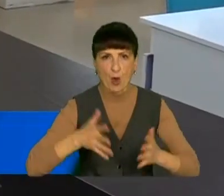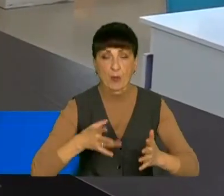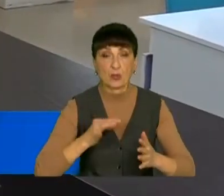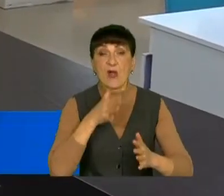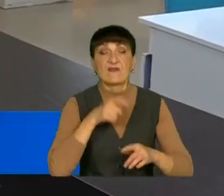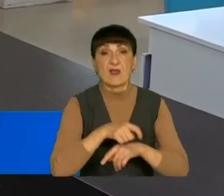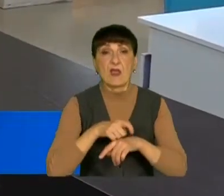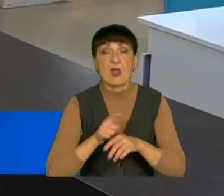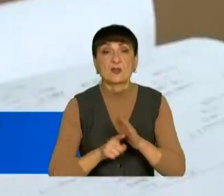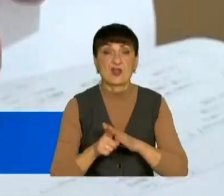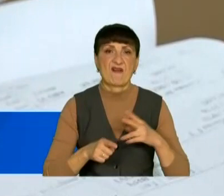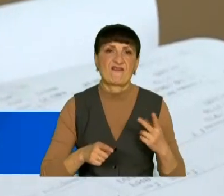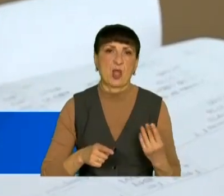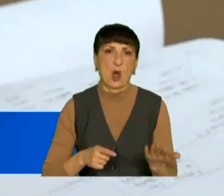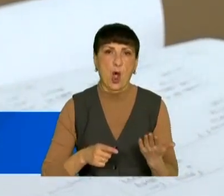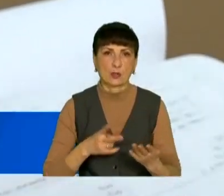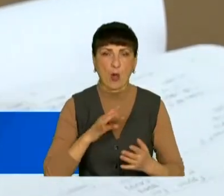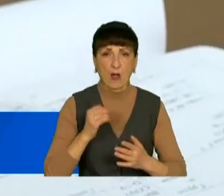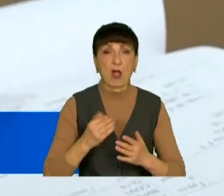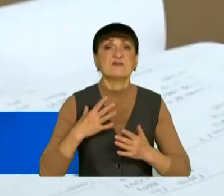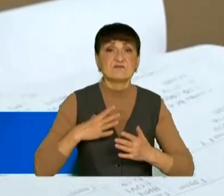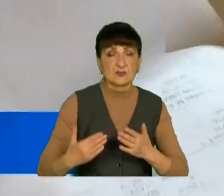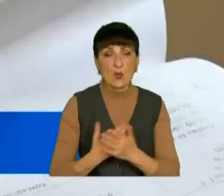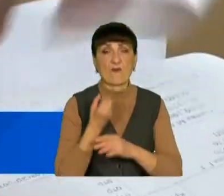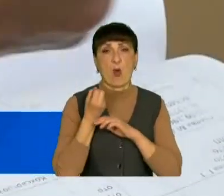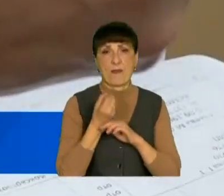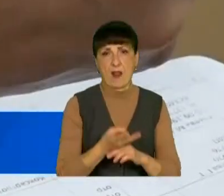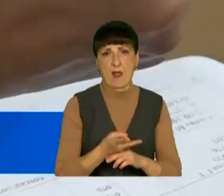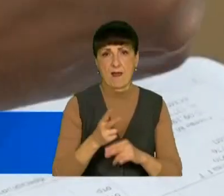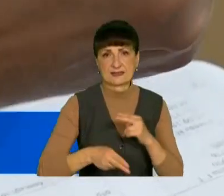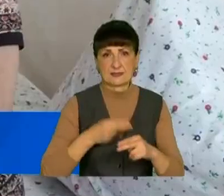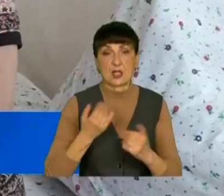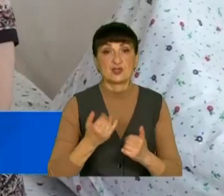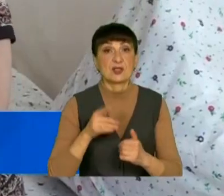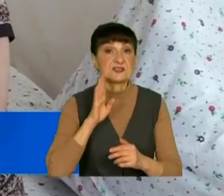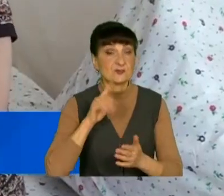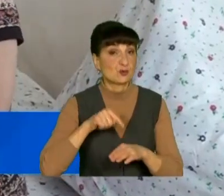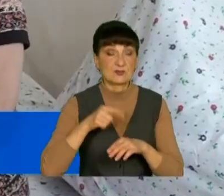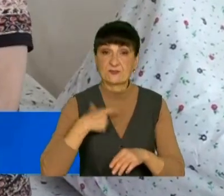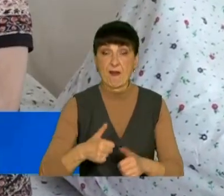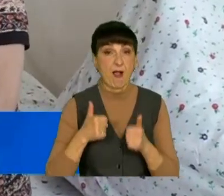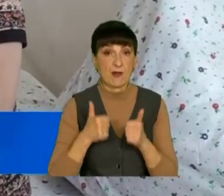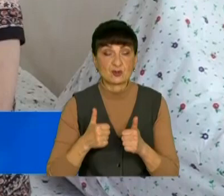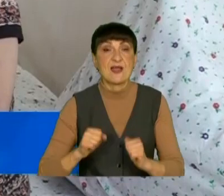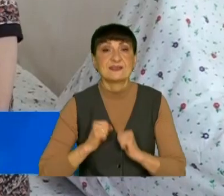временем начала болеть и вторая нога. Тогда пришлось снова лечь на операционный стол. Сейчас пациентка чувствует себя хорошо,